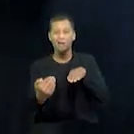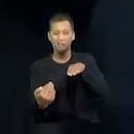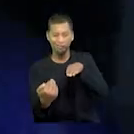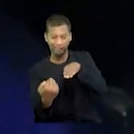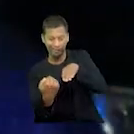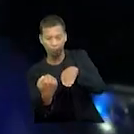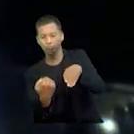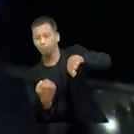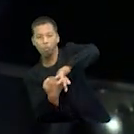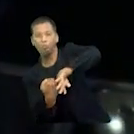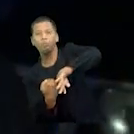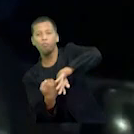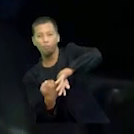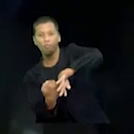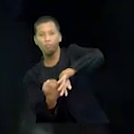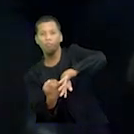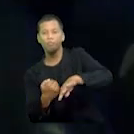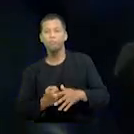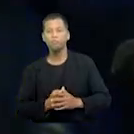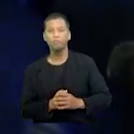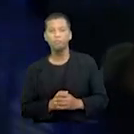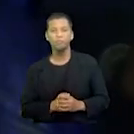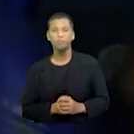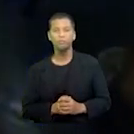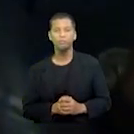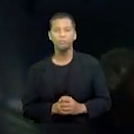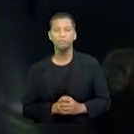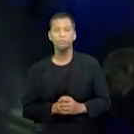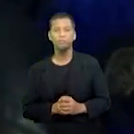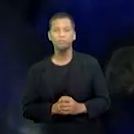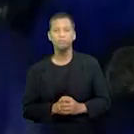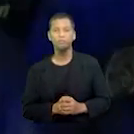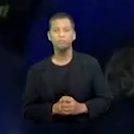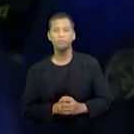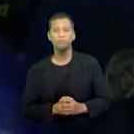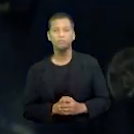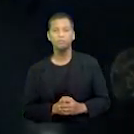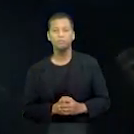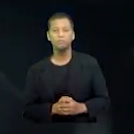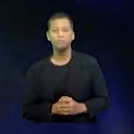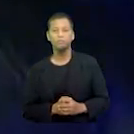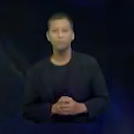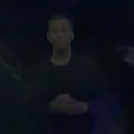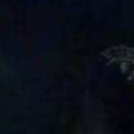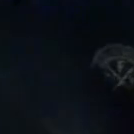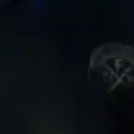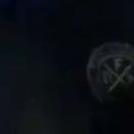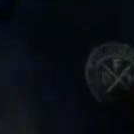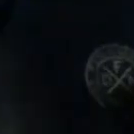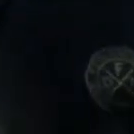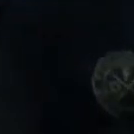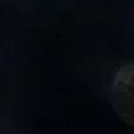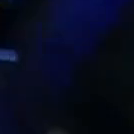ini? Muat triplek. Muat triplek. Okay. Terus dari arah berlawanan? Mobil Panther yang bermuatan ada